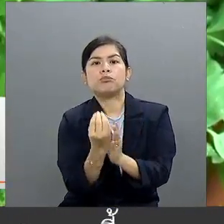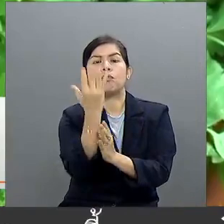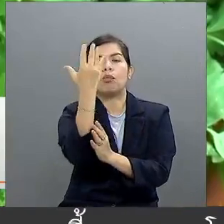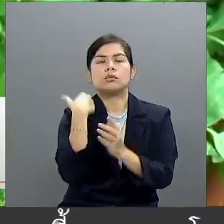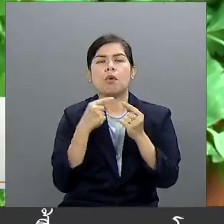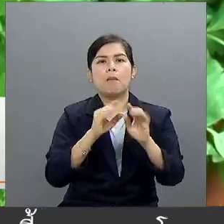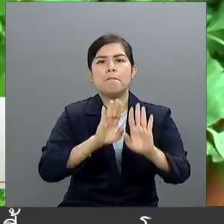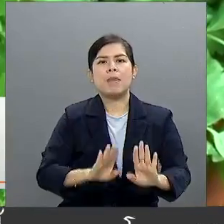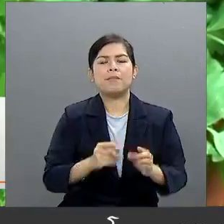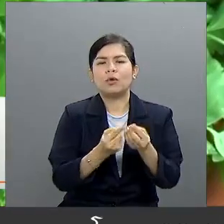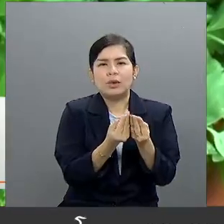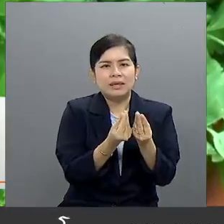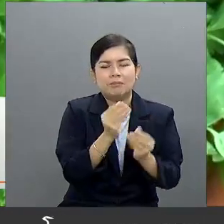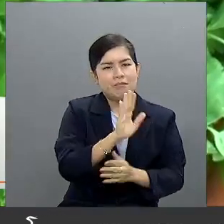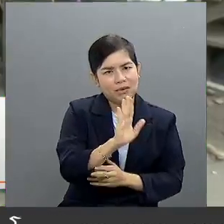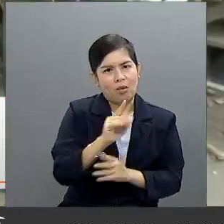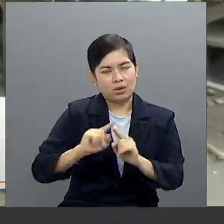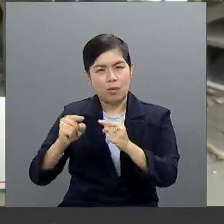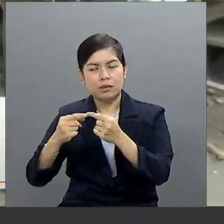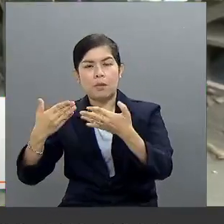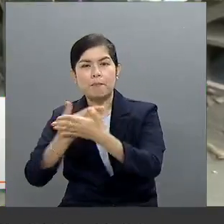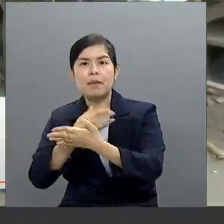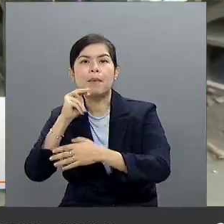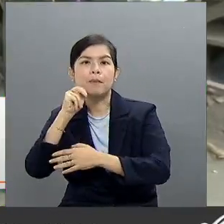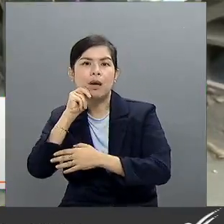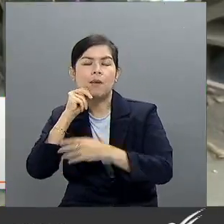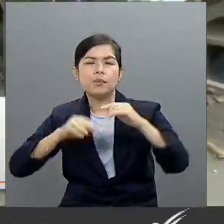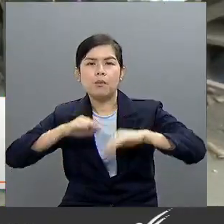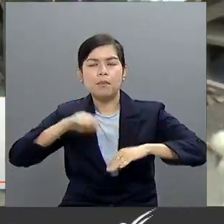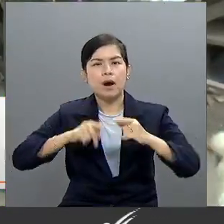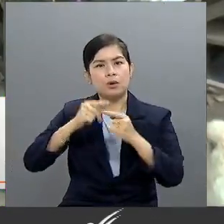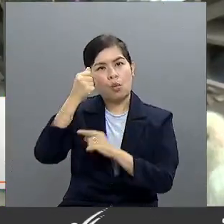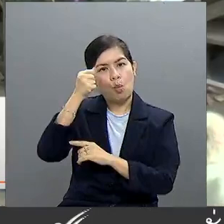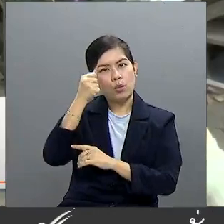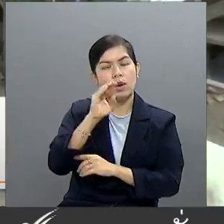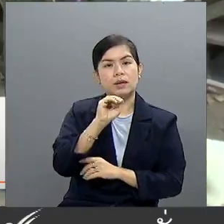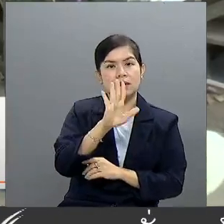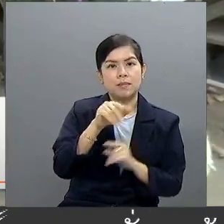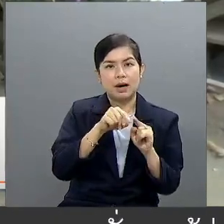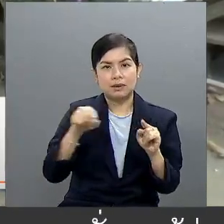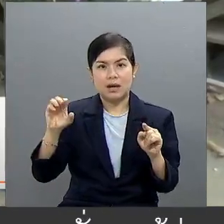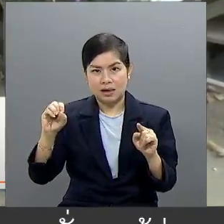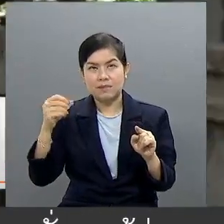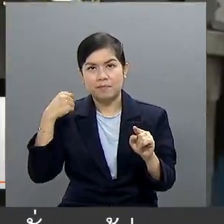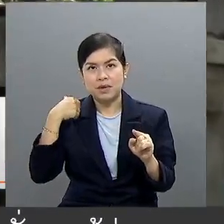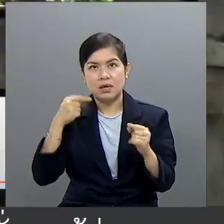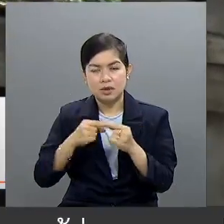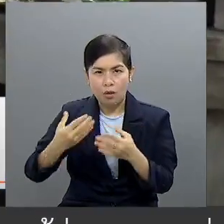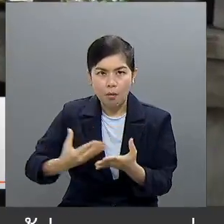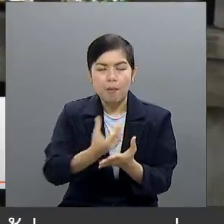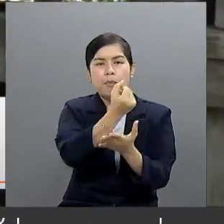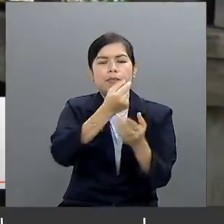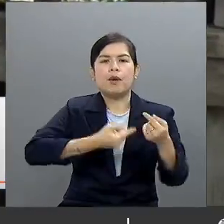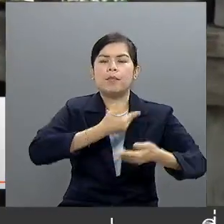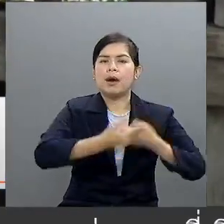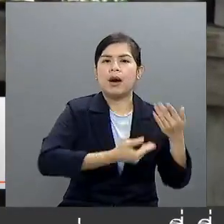ไหลครับซึ่งจะใช้ระยะเวลาในการปลูกเนี่ย 45-50 วันเท่านั้นเองก็จะสามารถเก็บผลผลิตไปขายได้แล้วนะครับโดยแต่ละรอบนั้นเนี่ยก็